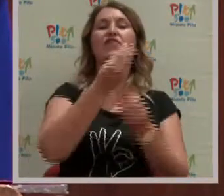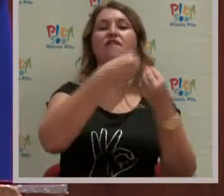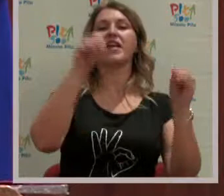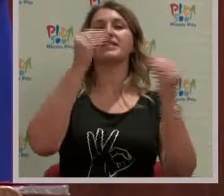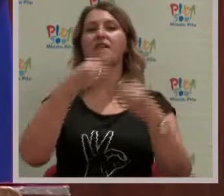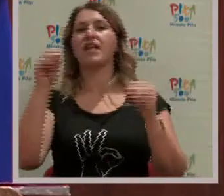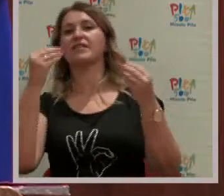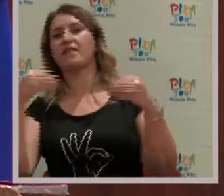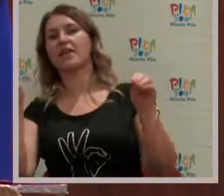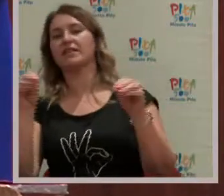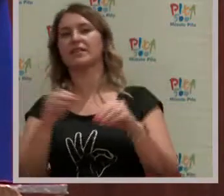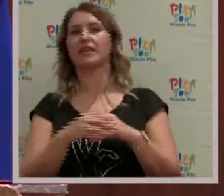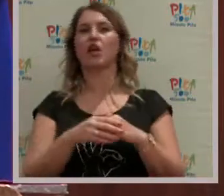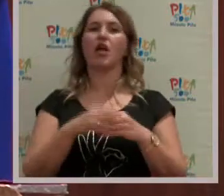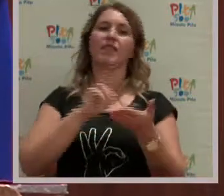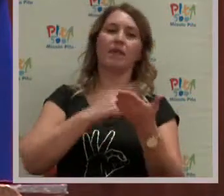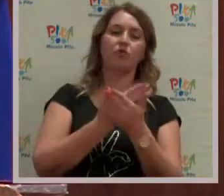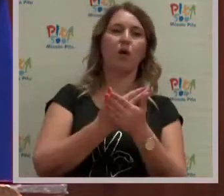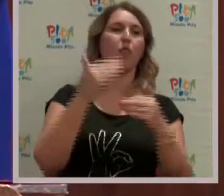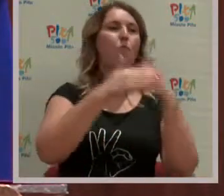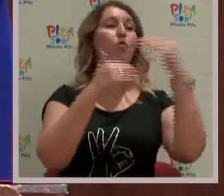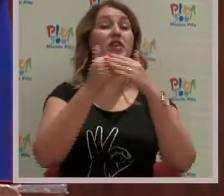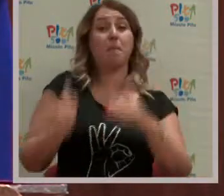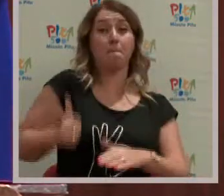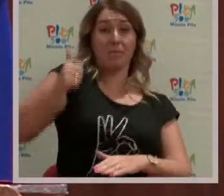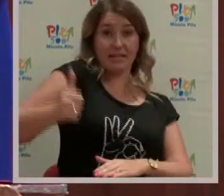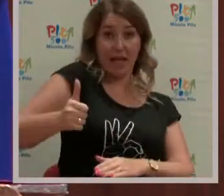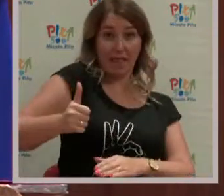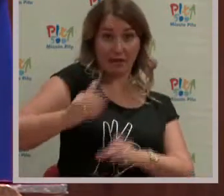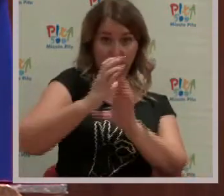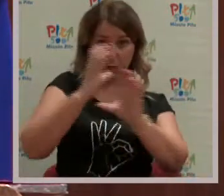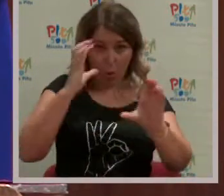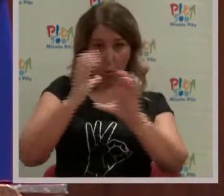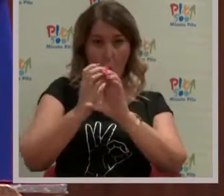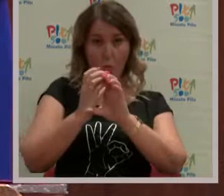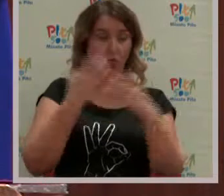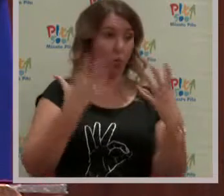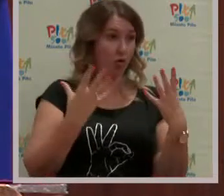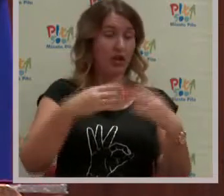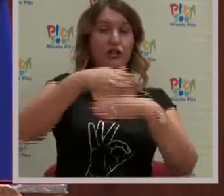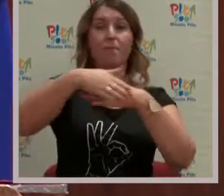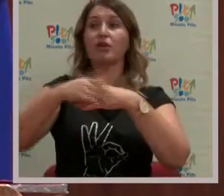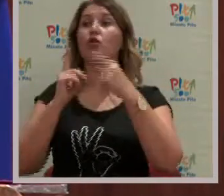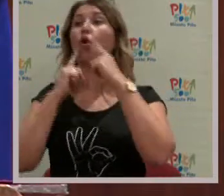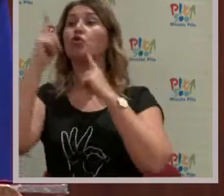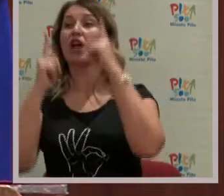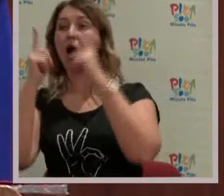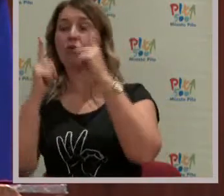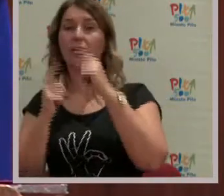to w sposób pośredni, budując przystanek, tam, gdzie państwo działkowcy sobie zażyczyli, wskazali,